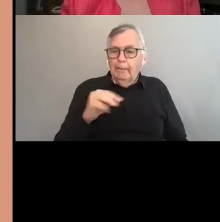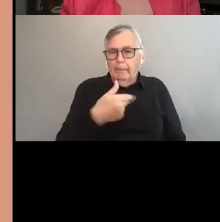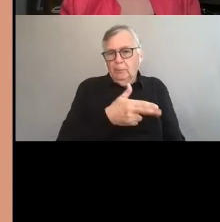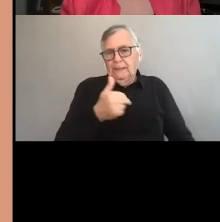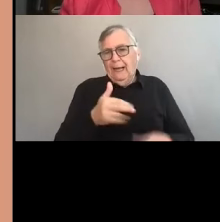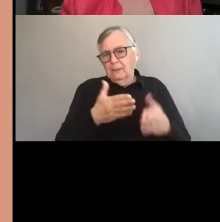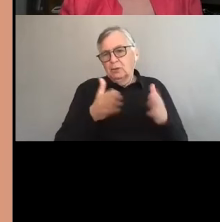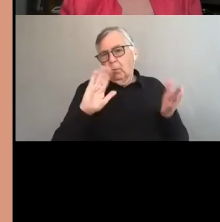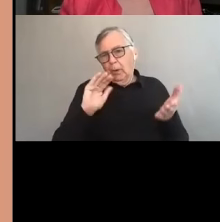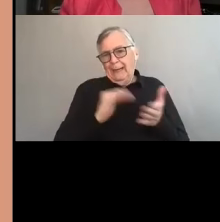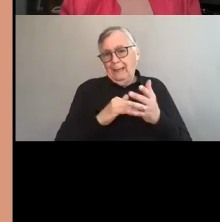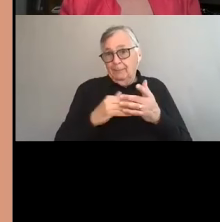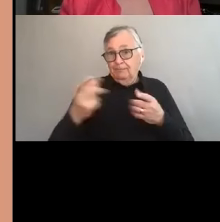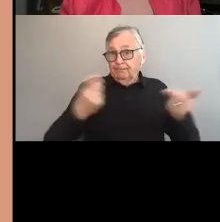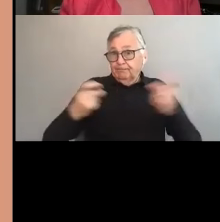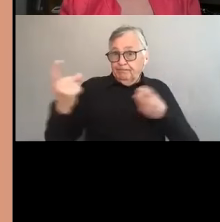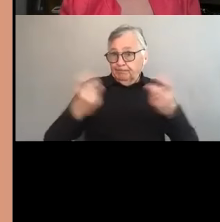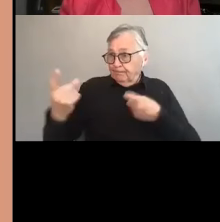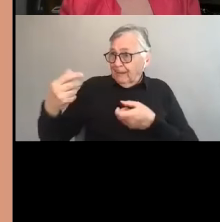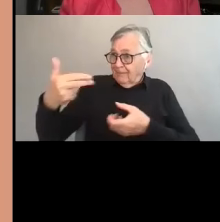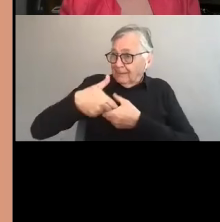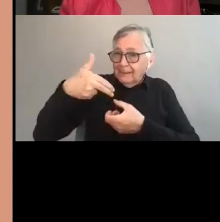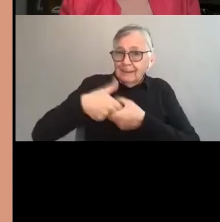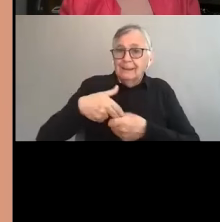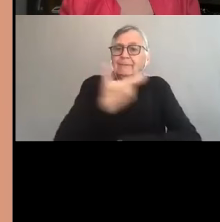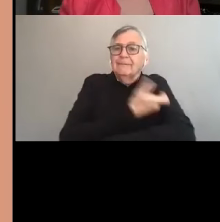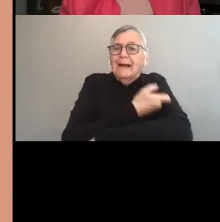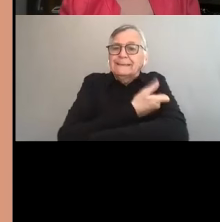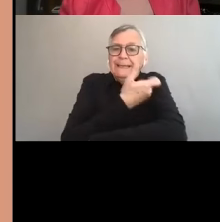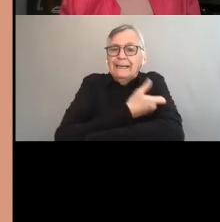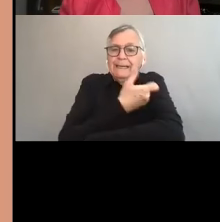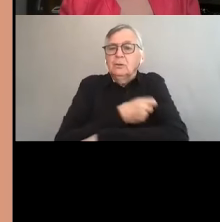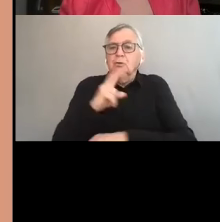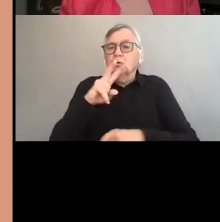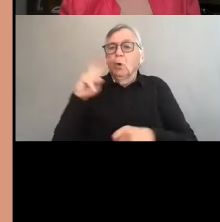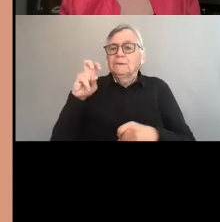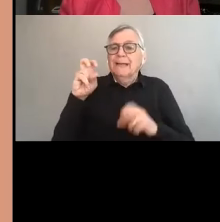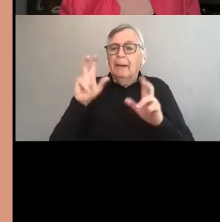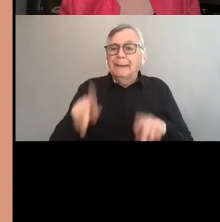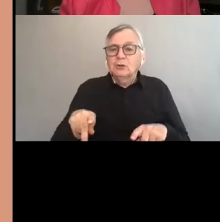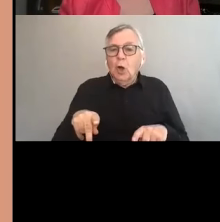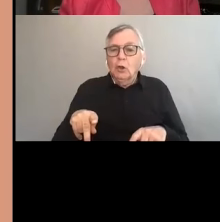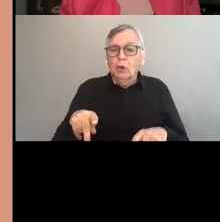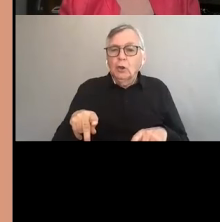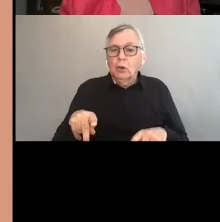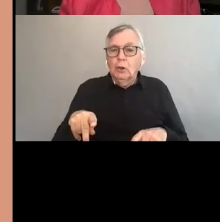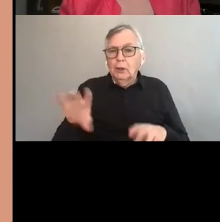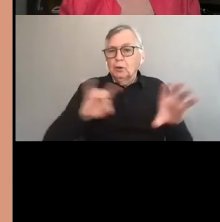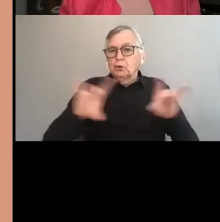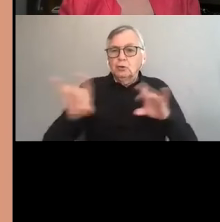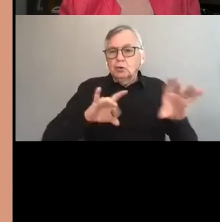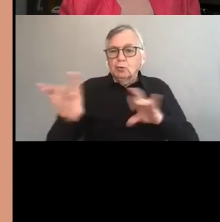aujourd'hui, les inviter à participer à notre étude où on va vacciner 200 personnes choisies de